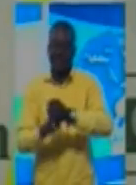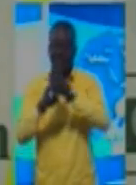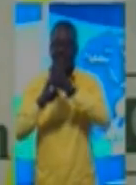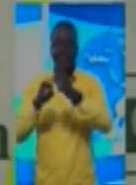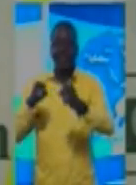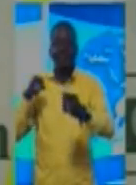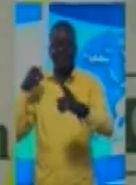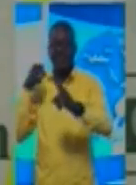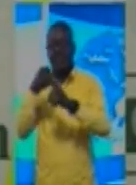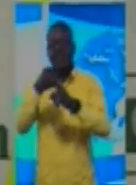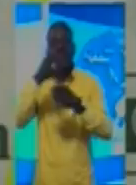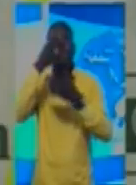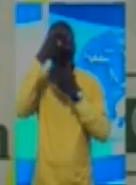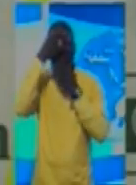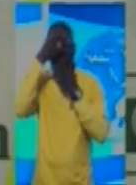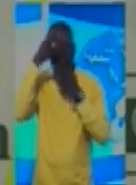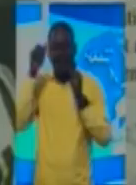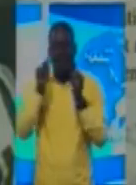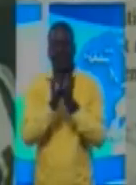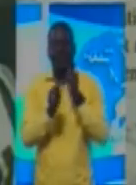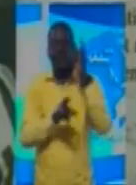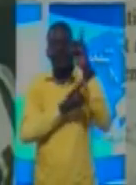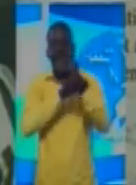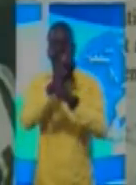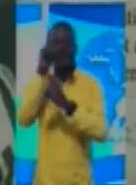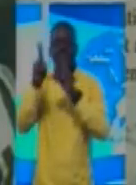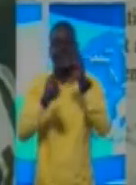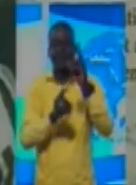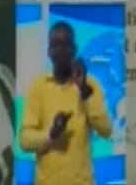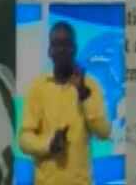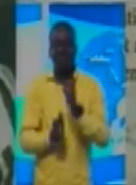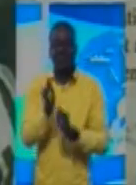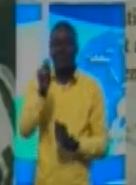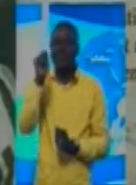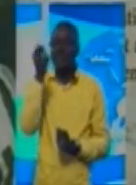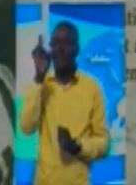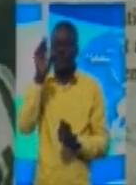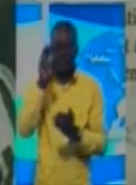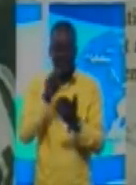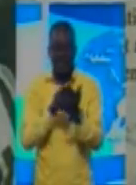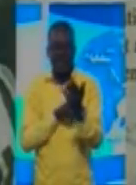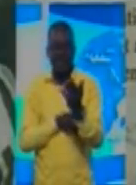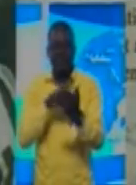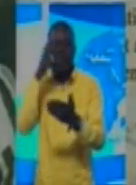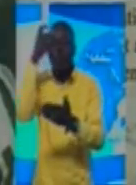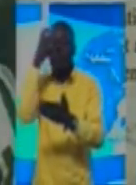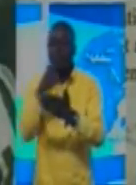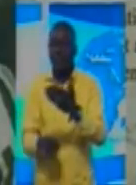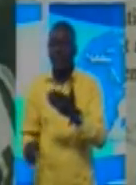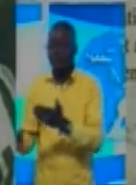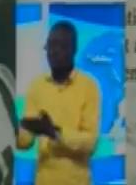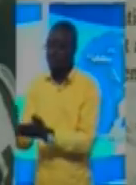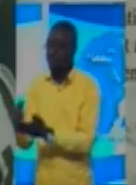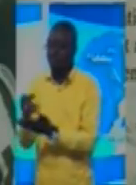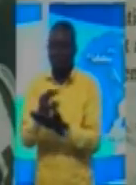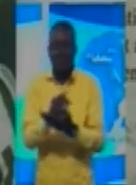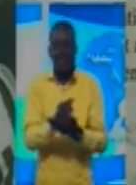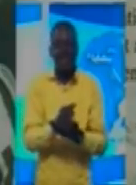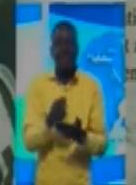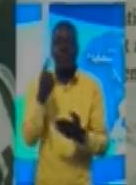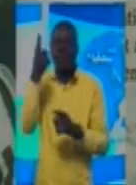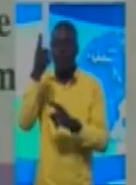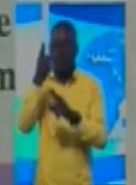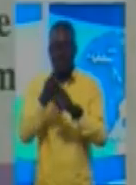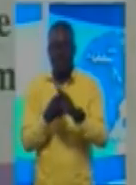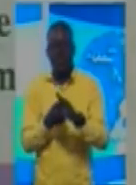attaques terroristes avec des déplacés. Plus de 18 milliards de francs CFA, c'est le coût du 5e recensement qui va durer un mois,